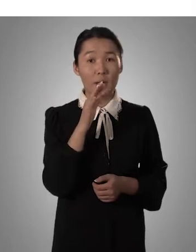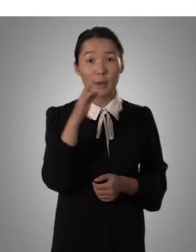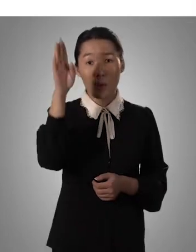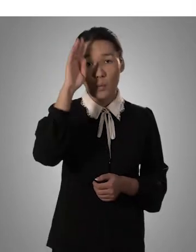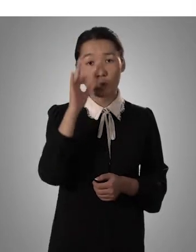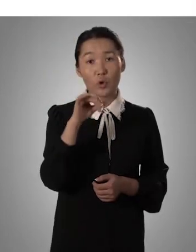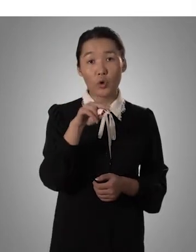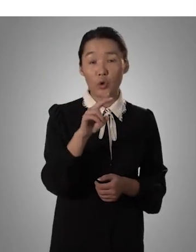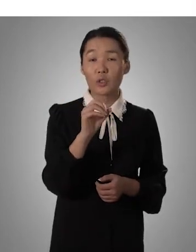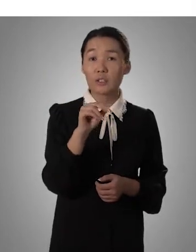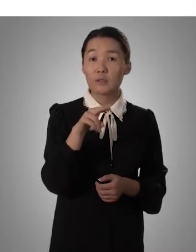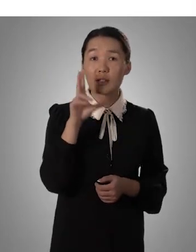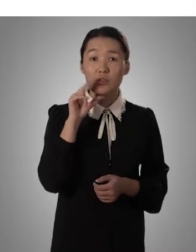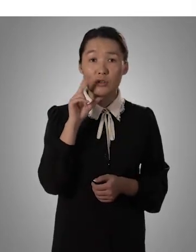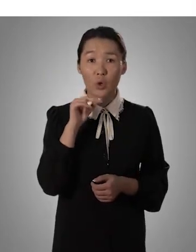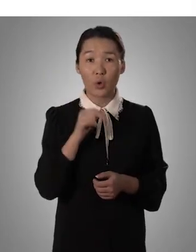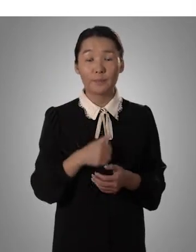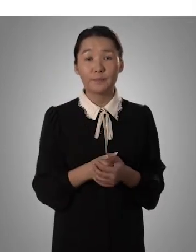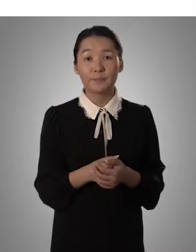единственное число